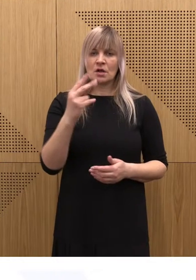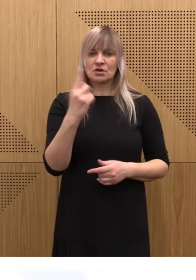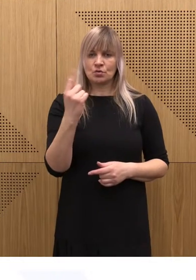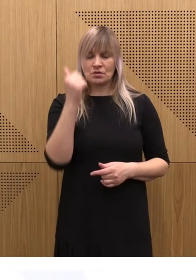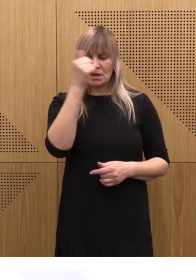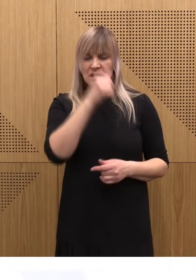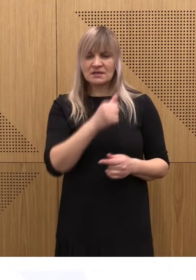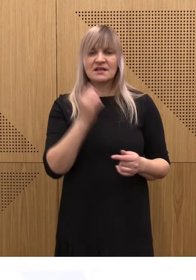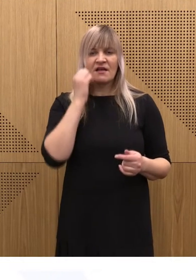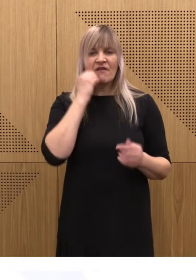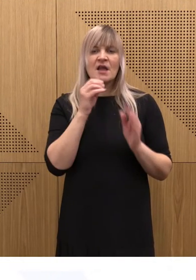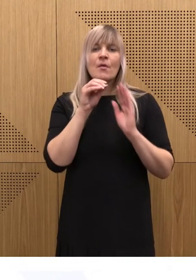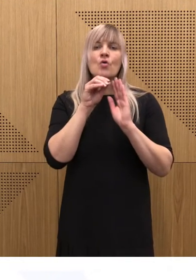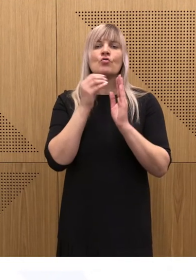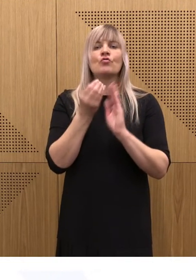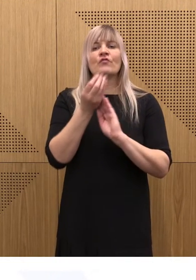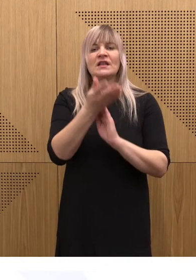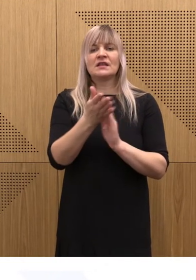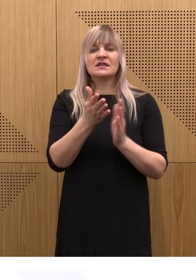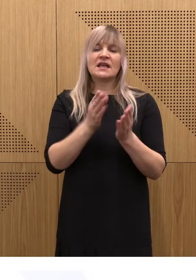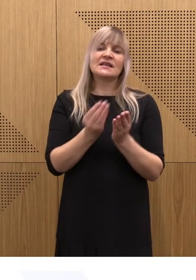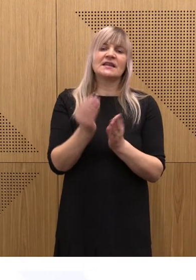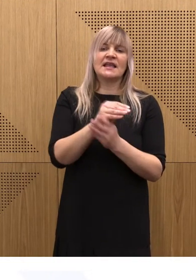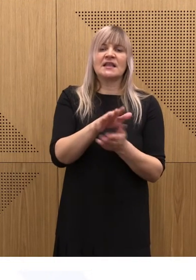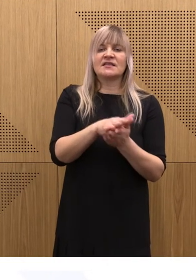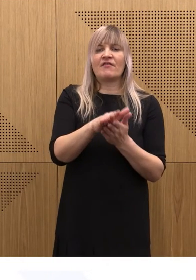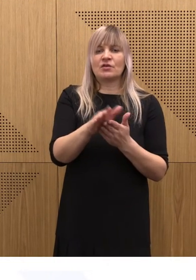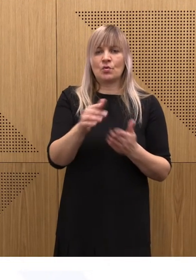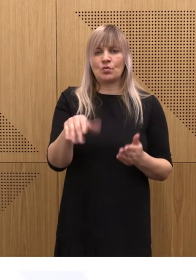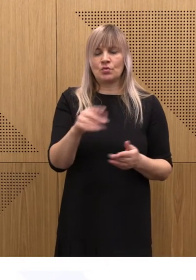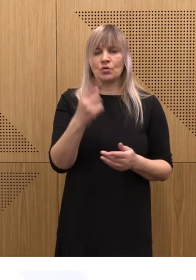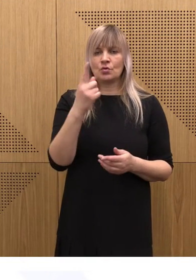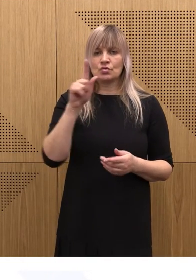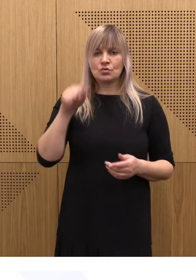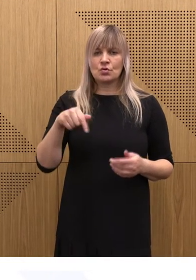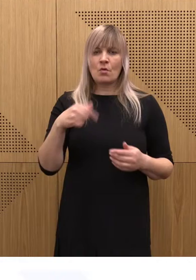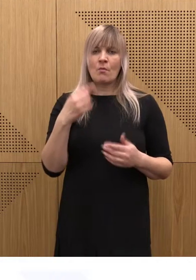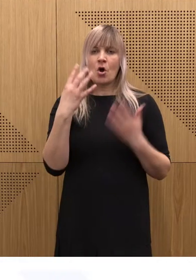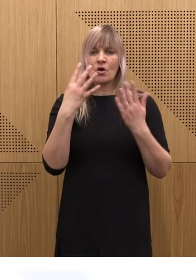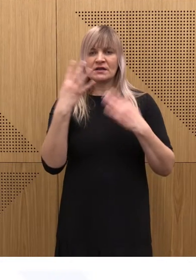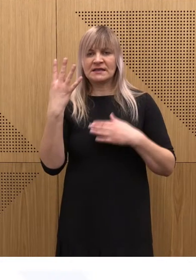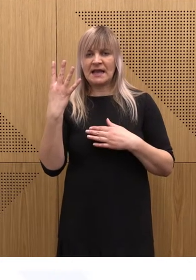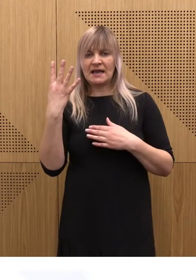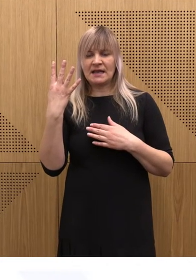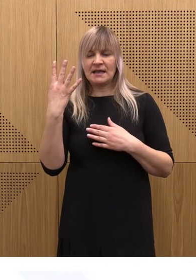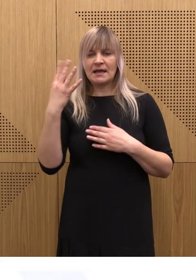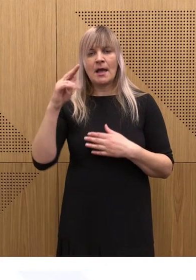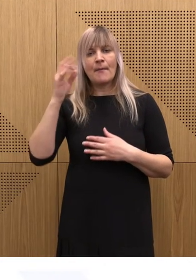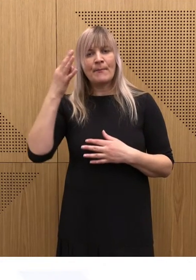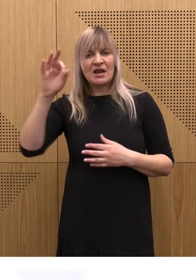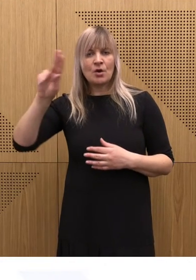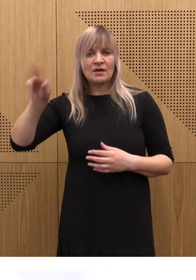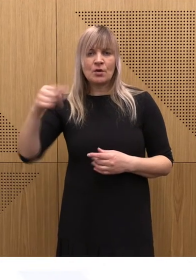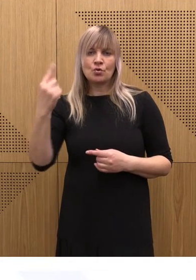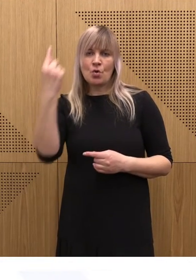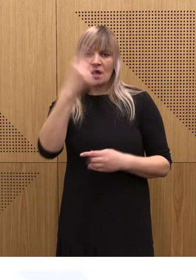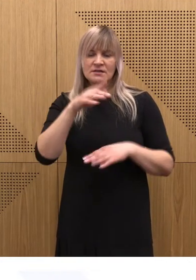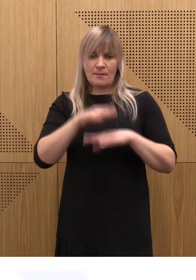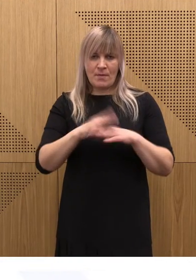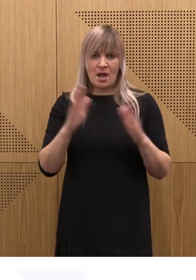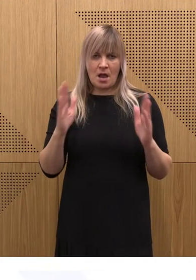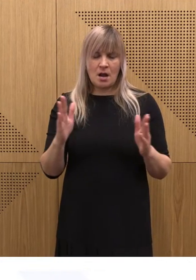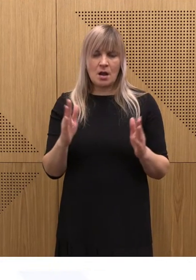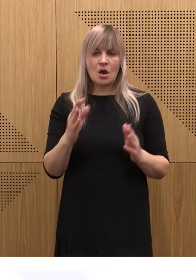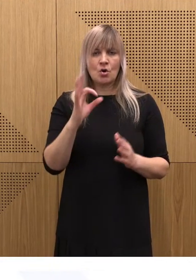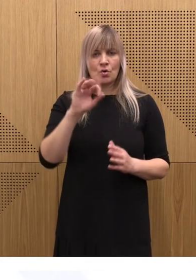kaasa vanema hüvitise täiendavad kulud 1,94 miljonit eurot aastas, mis moodustavad siis